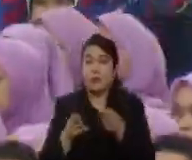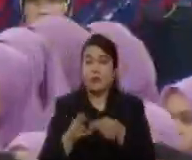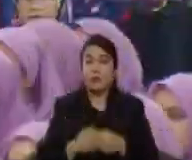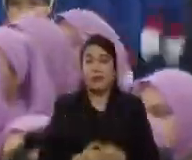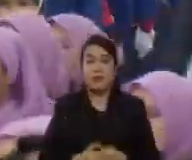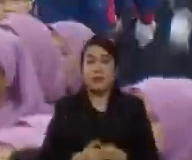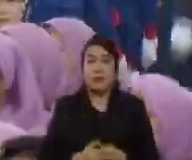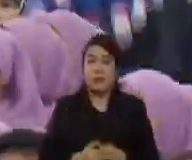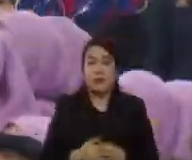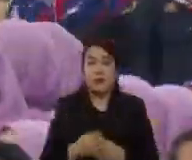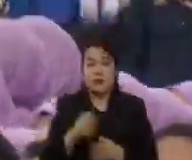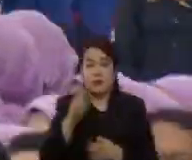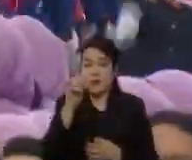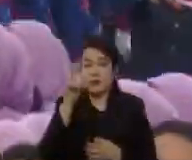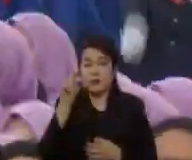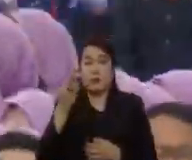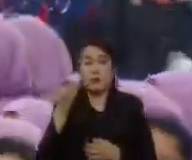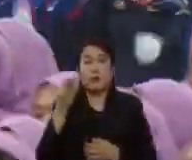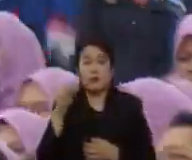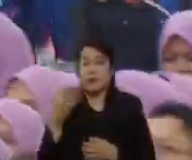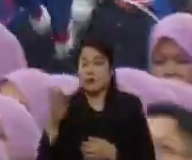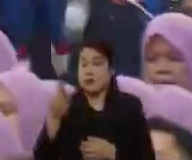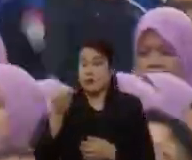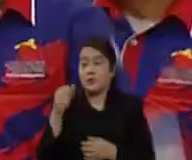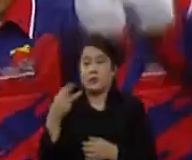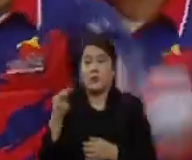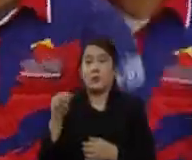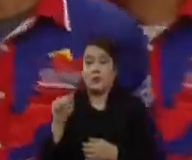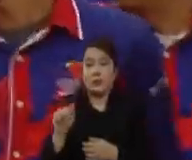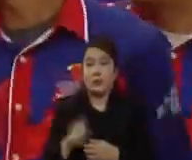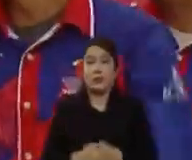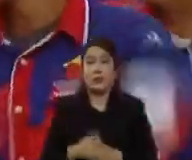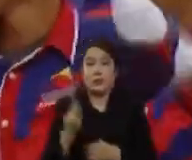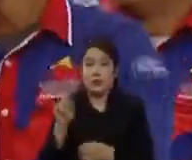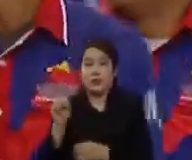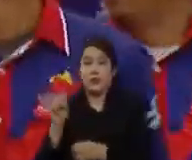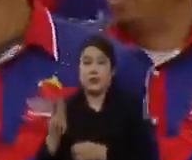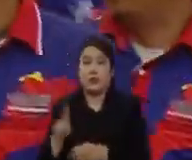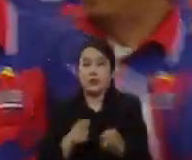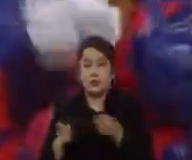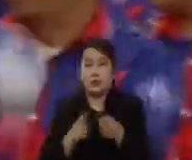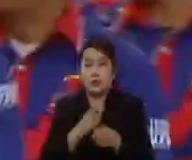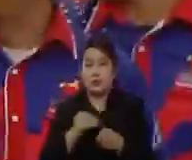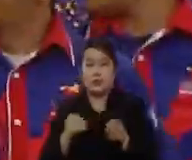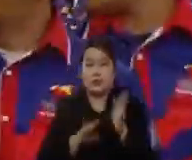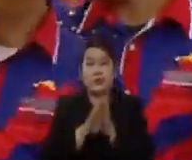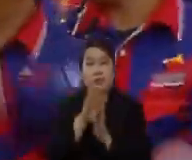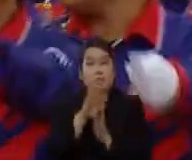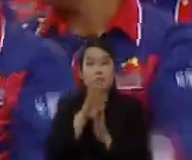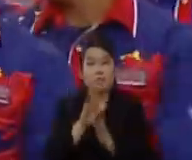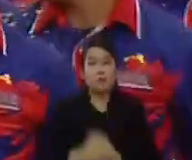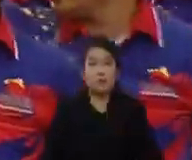Razman bin Abu Samah, Timbalan Ketua Setiausaha Pengurusan dan Pembangunan.